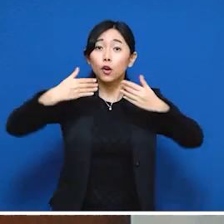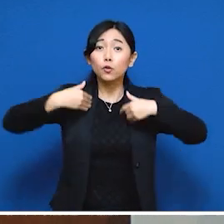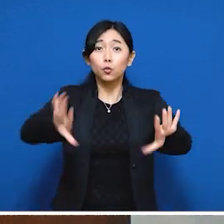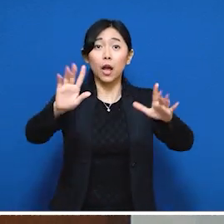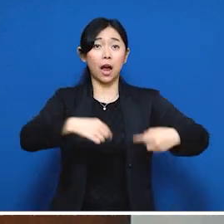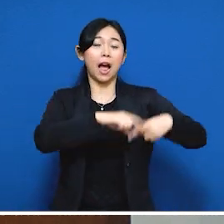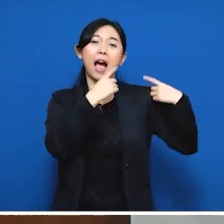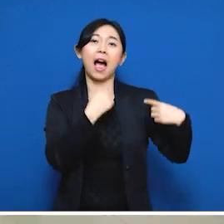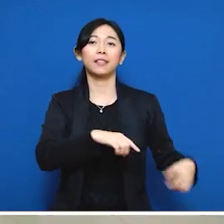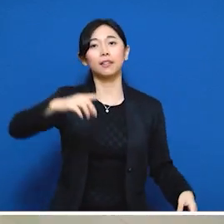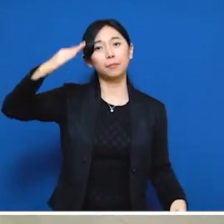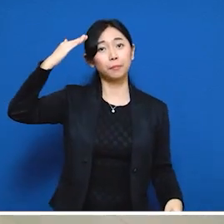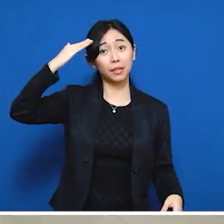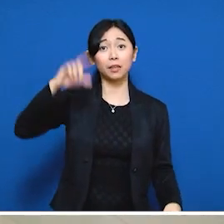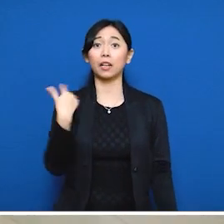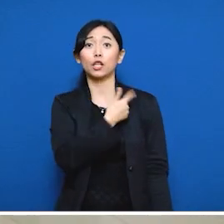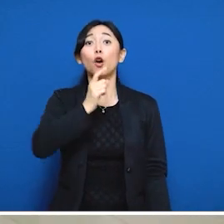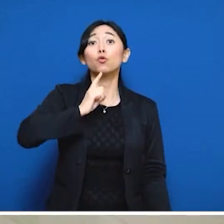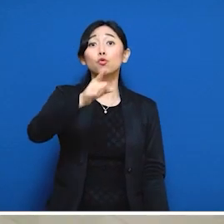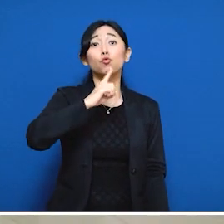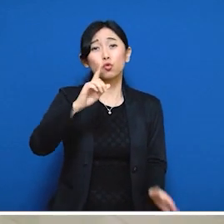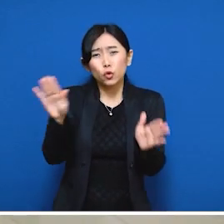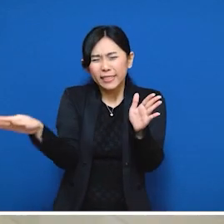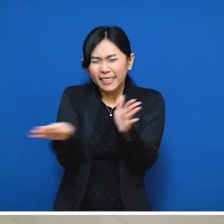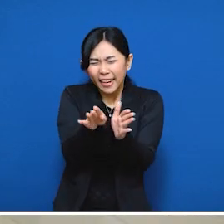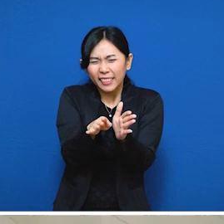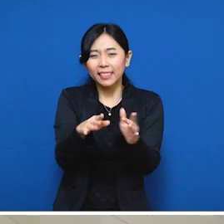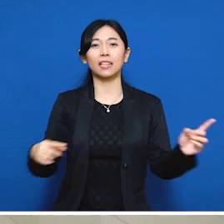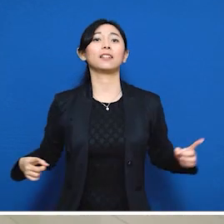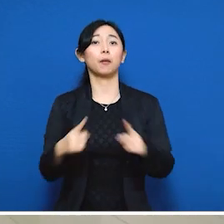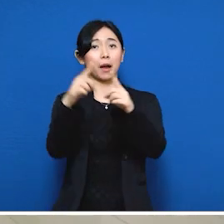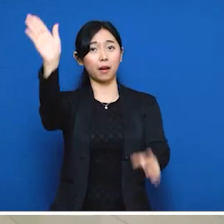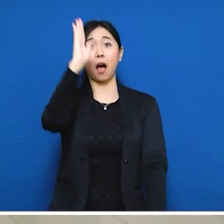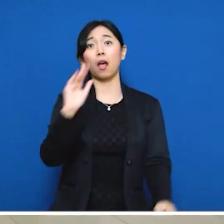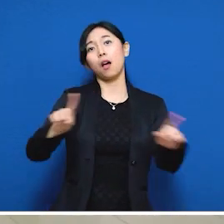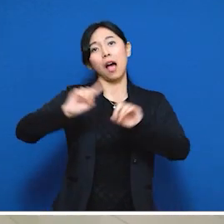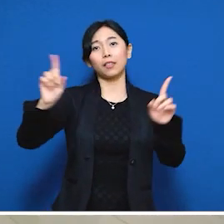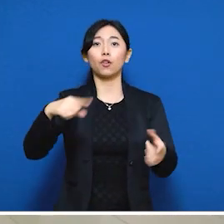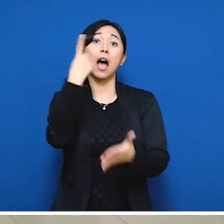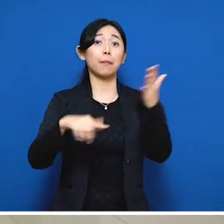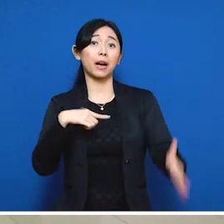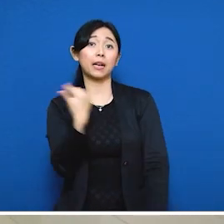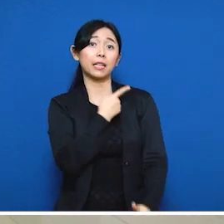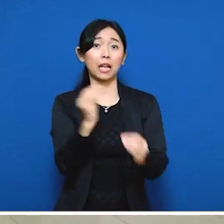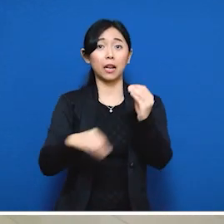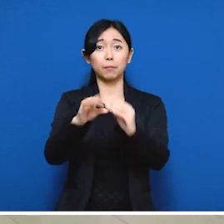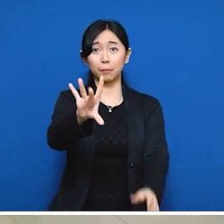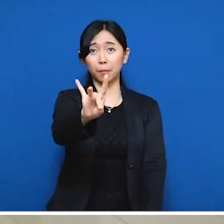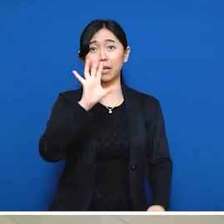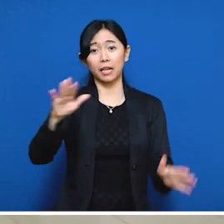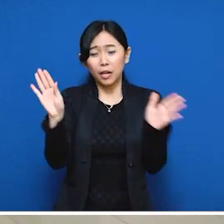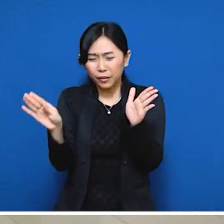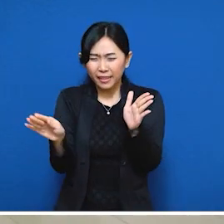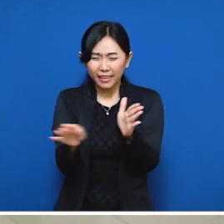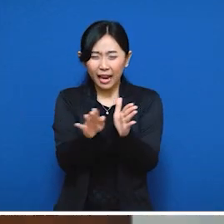Sudahkah hati dan akal kita sungguh-sungguh melekat pada Allah? Atau apakah kita lebih memilih untuk